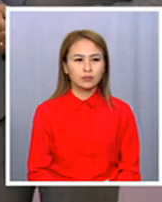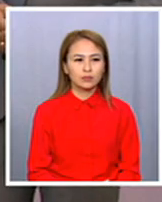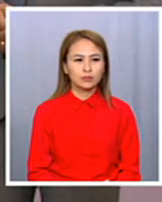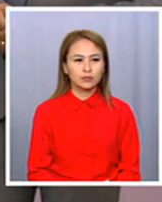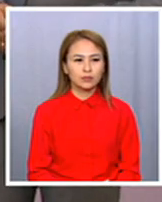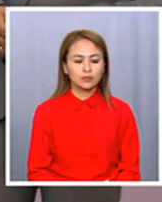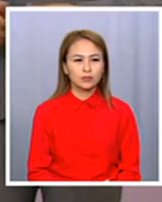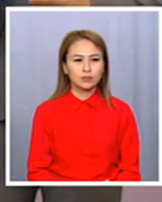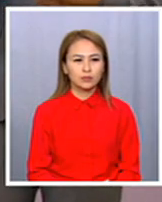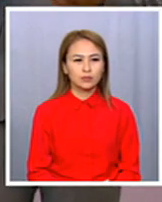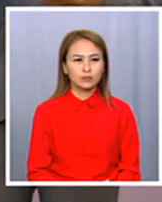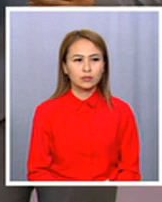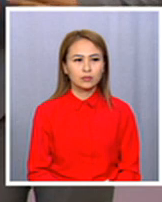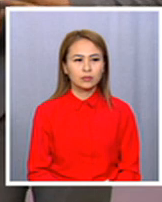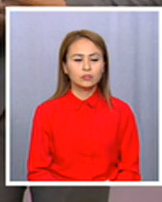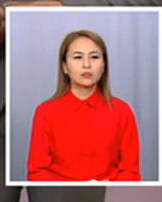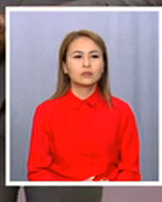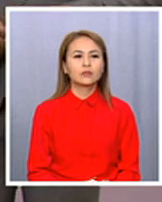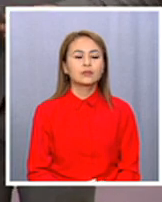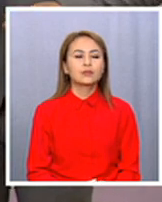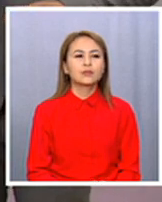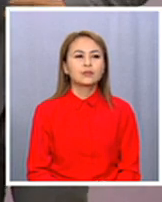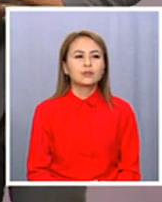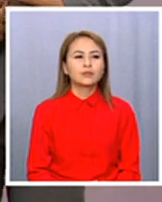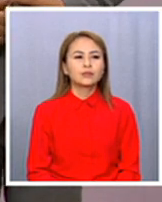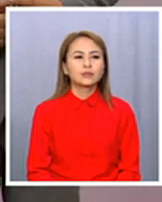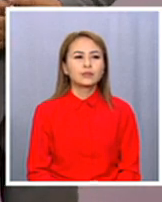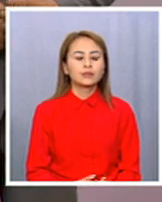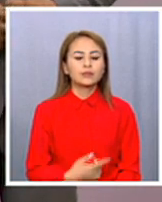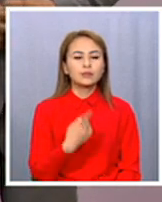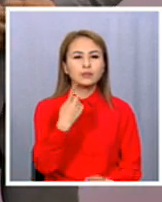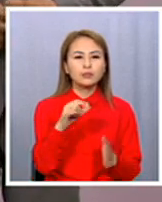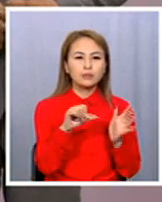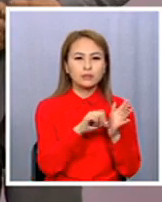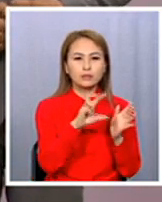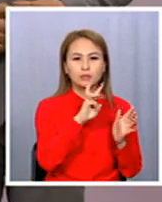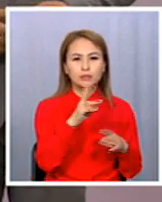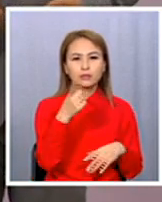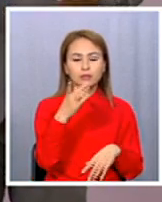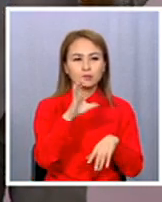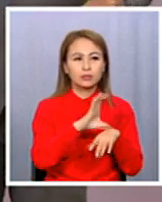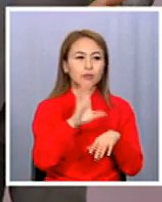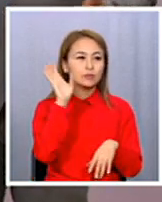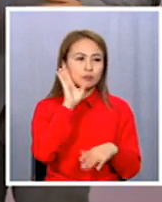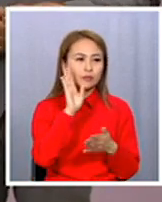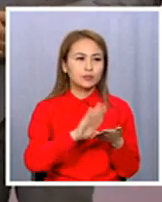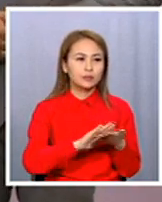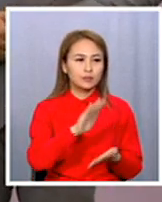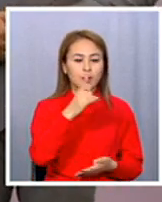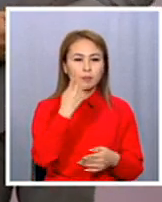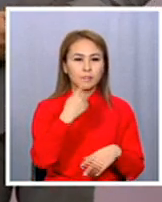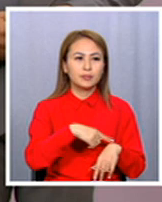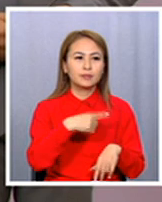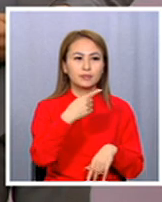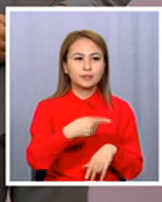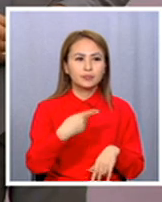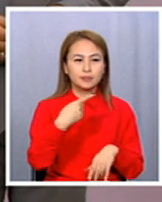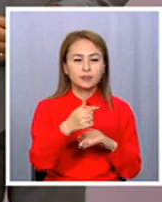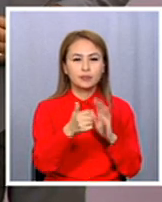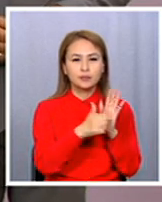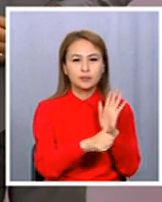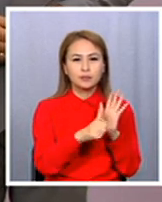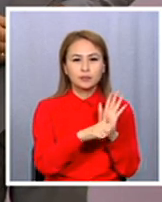Балалар, 6 минутта 1 стақан су толады. Ал 1 сағатта 60 минут